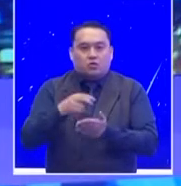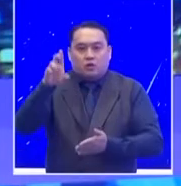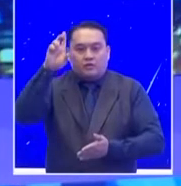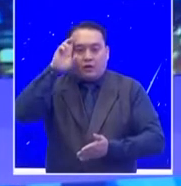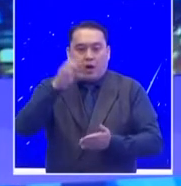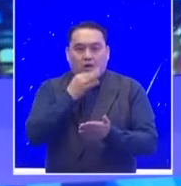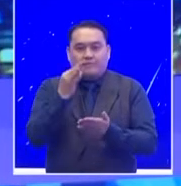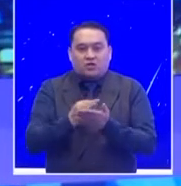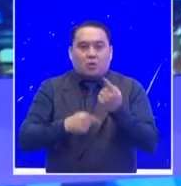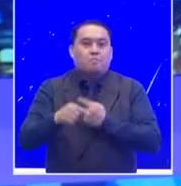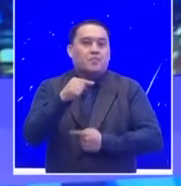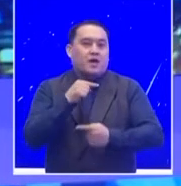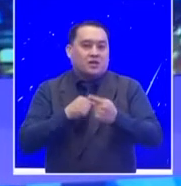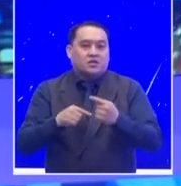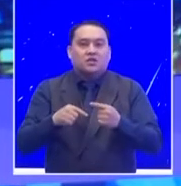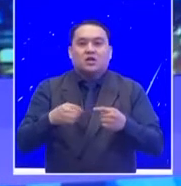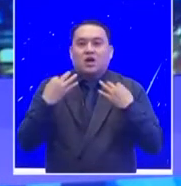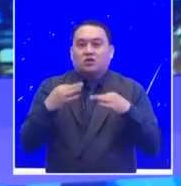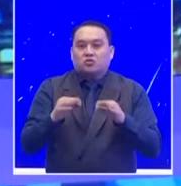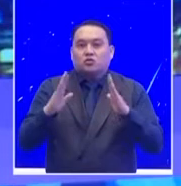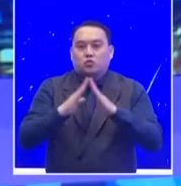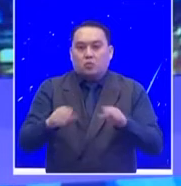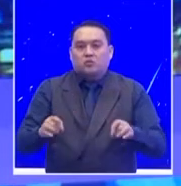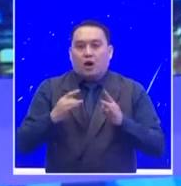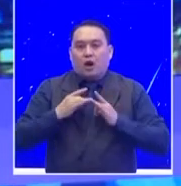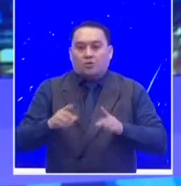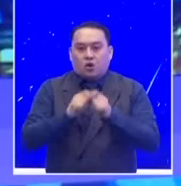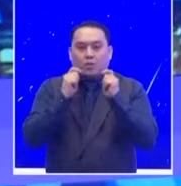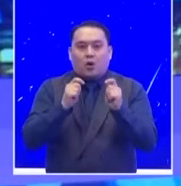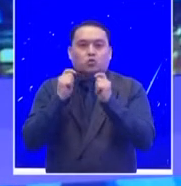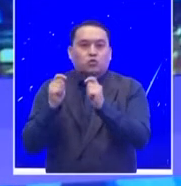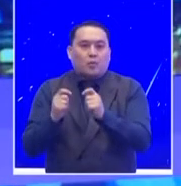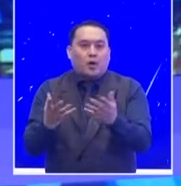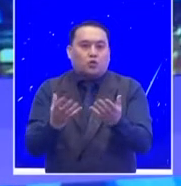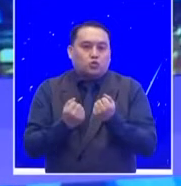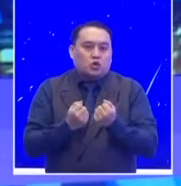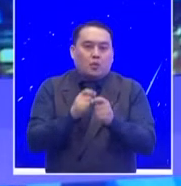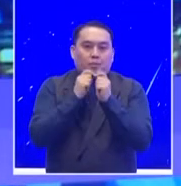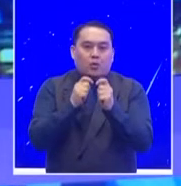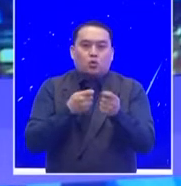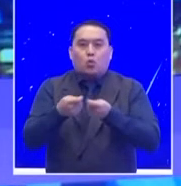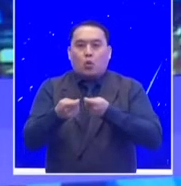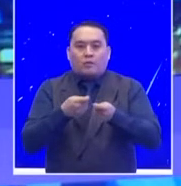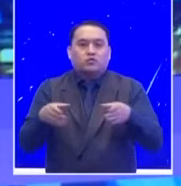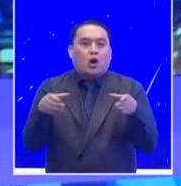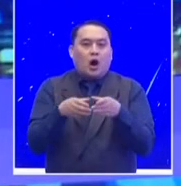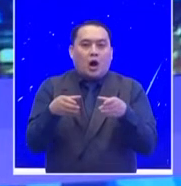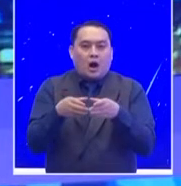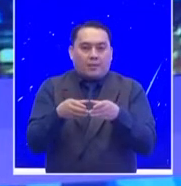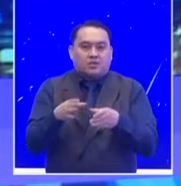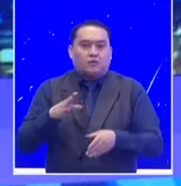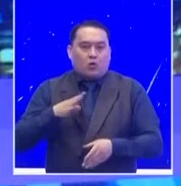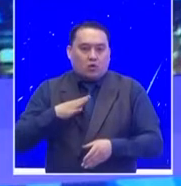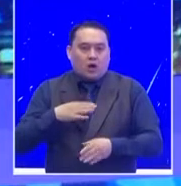социальной ответственности бизнеса. Сертификаты на жилье в торжественной обстановке новоселы получили в подарок от руководства компании «Эневерскен